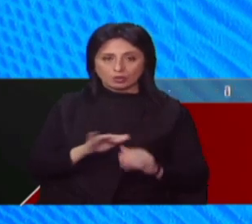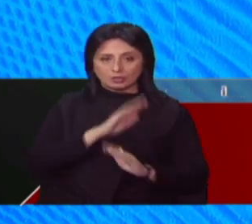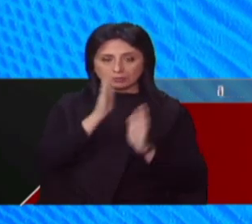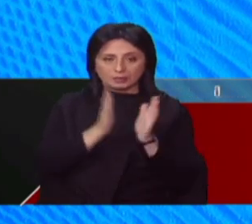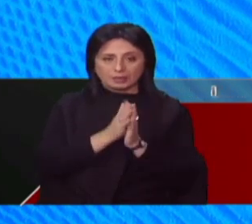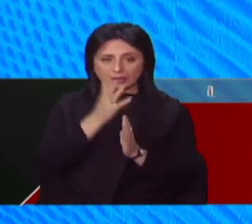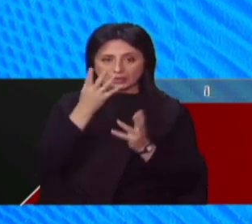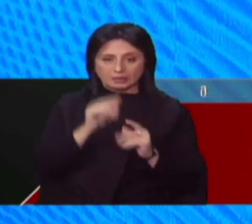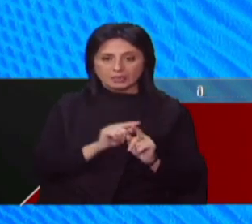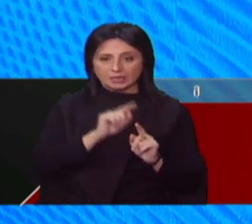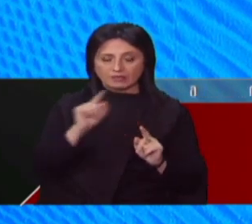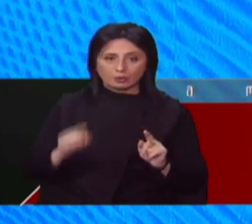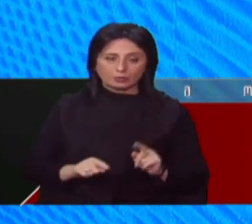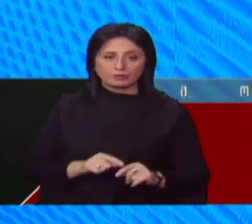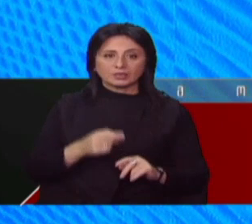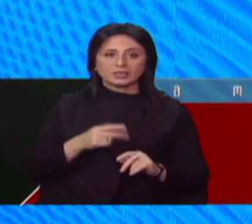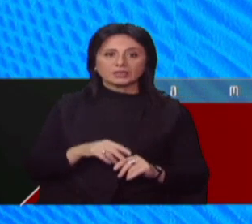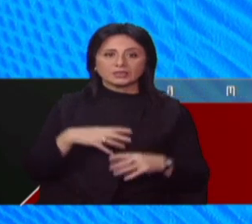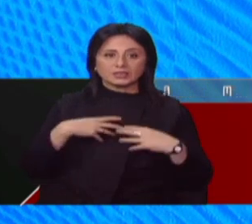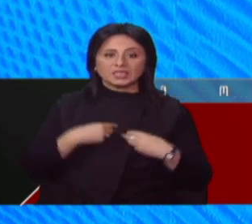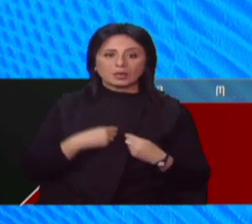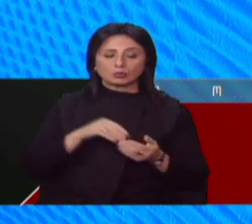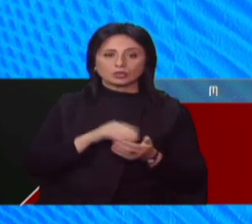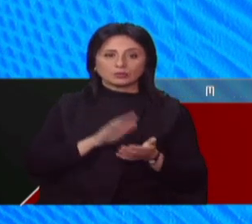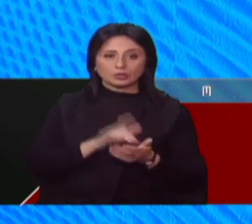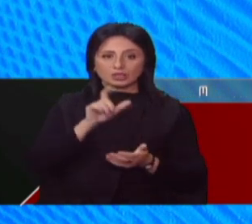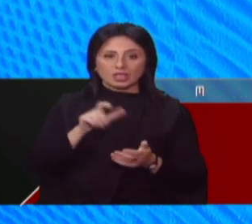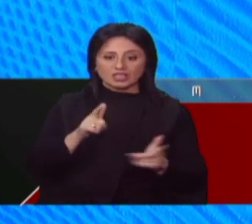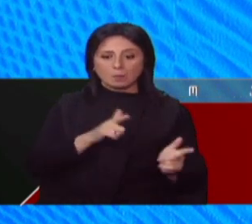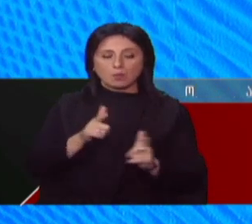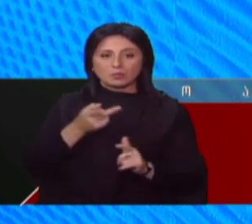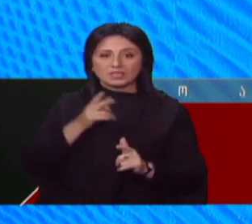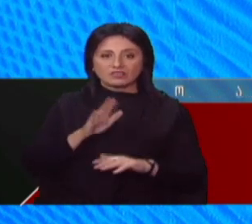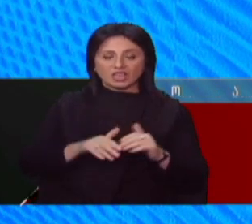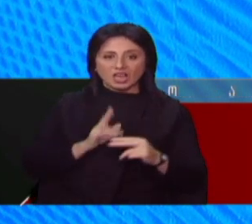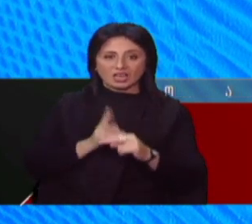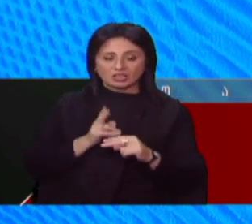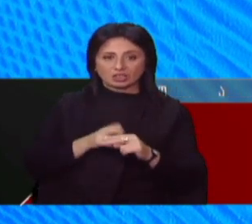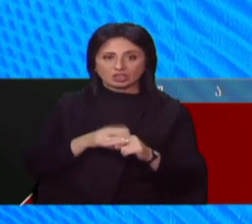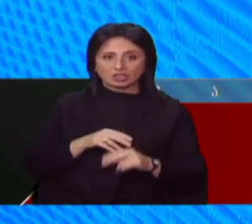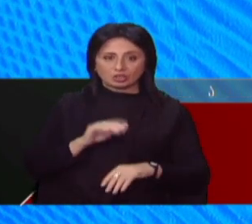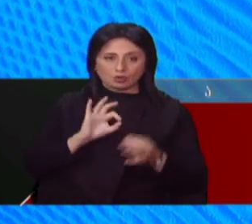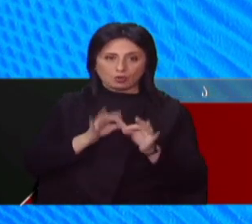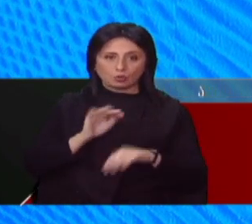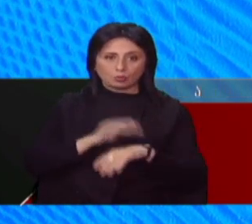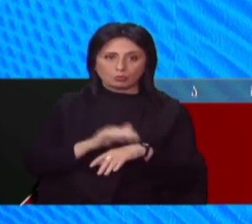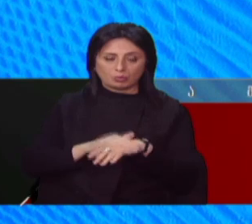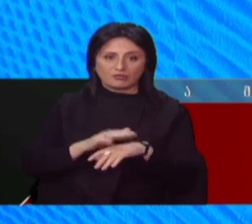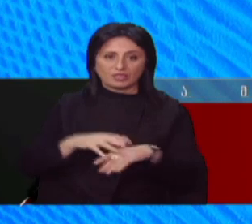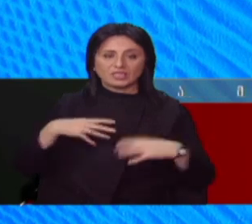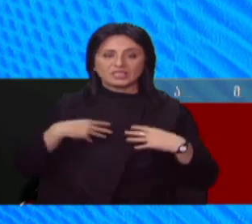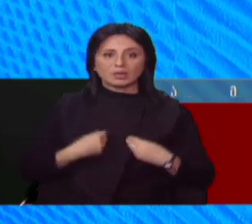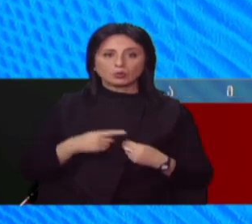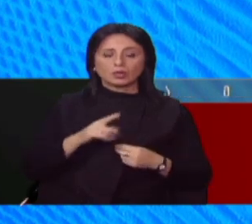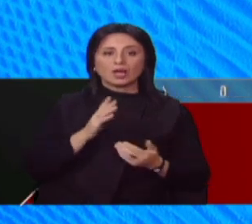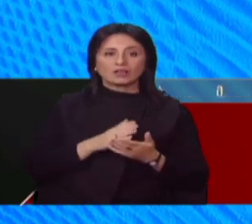телитрис канулобаши сам схор да фиксирда амурчевлис мобилизацииствис хели шешлис конкретули фактеби сопола сам схоро ис арис